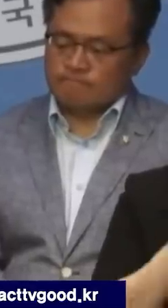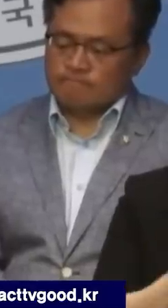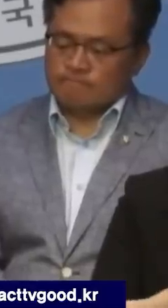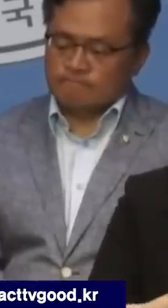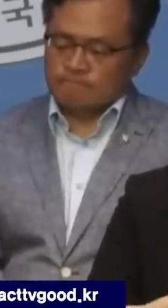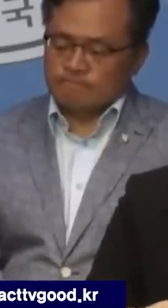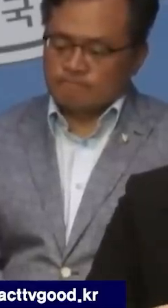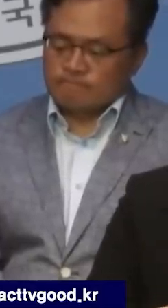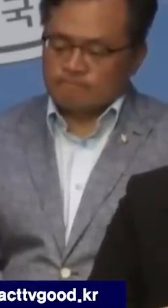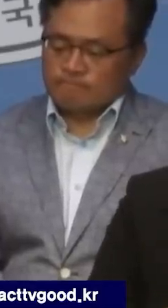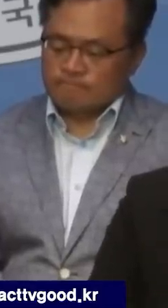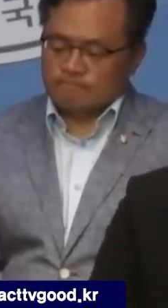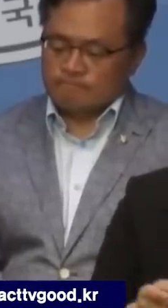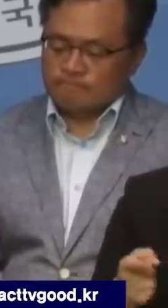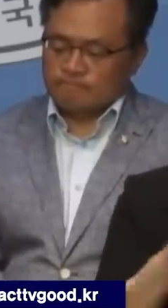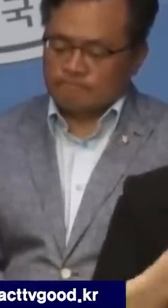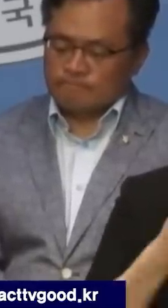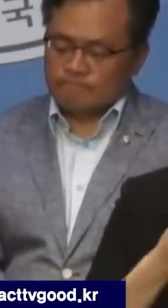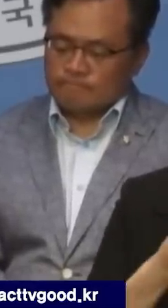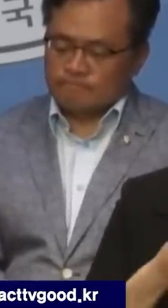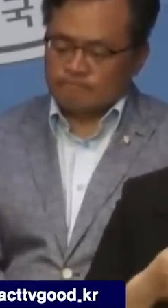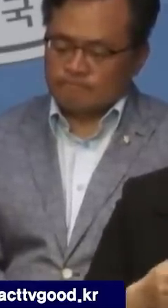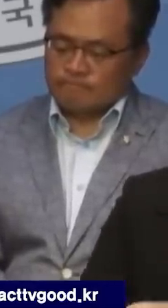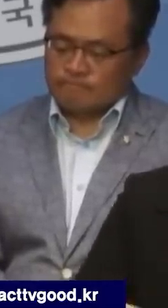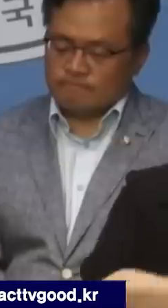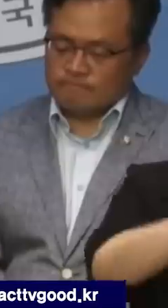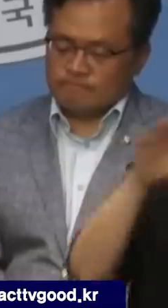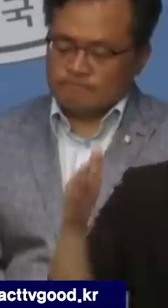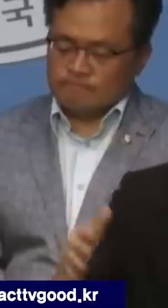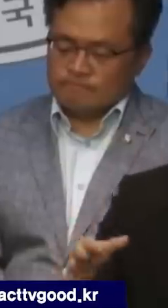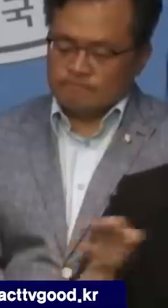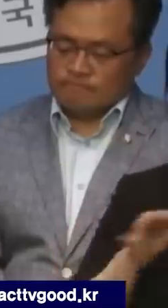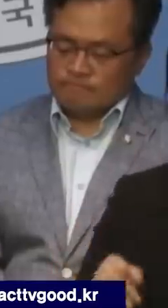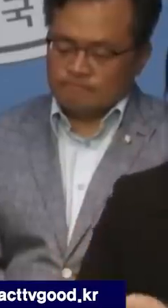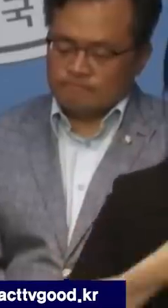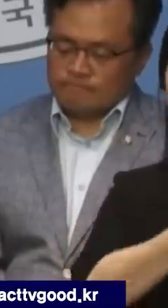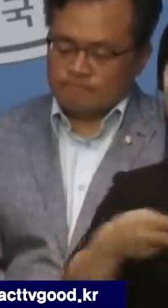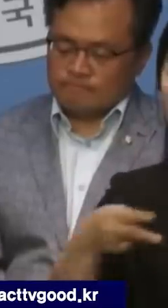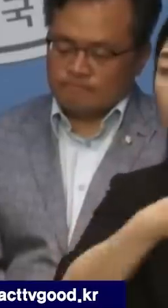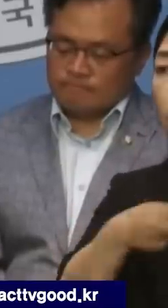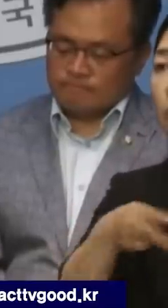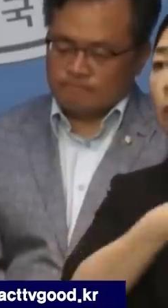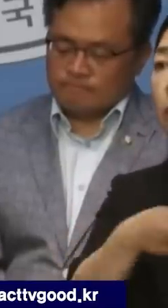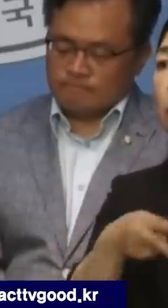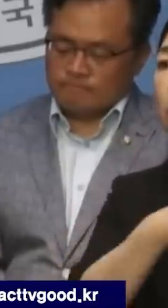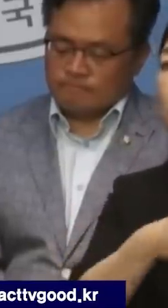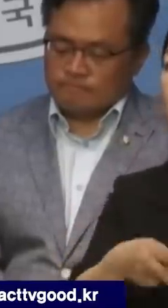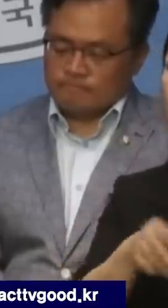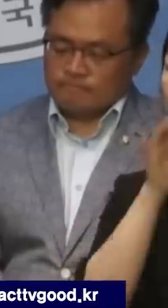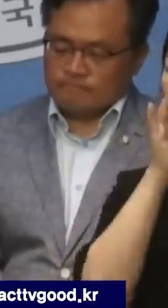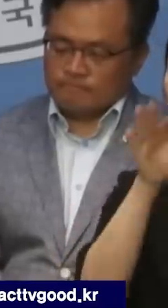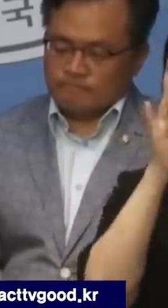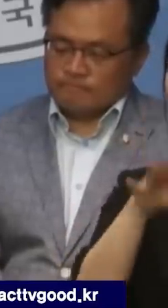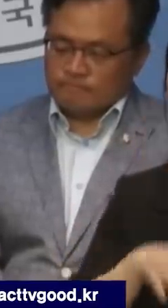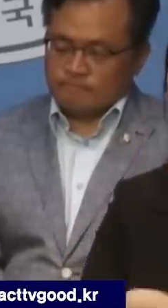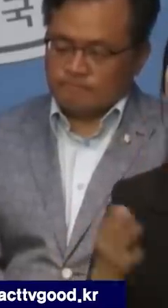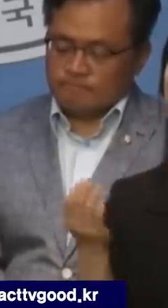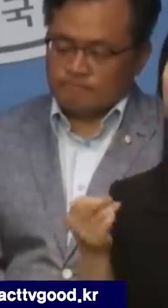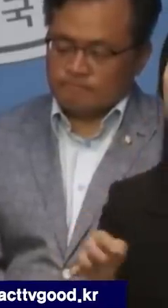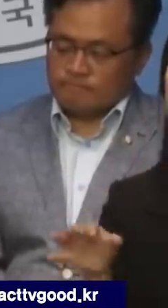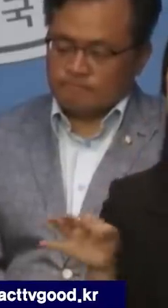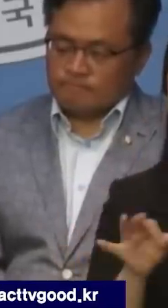했습니다. 다 모든 시장들에게 0포대를 배분을 했어요. 몇몇